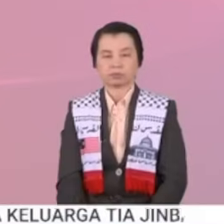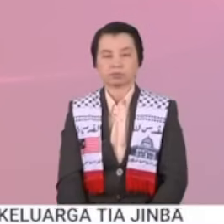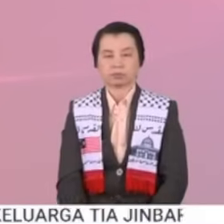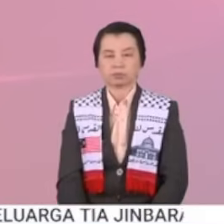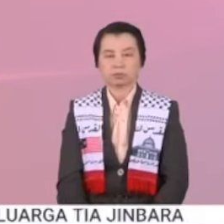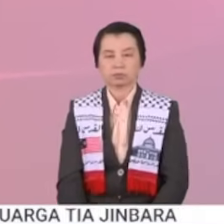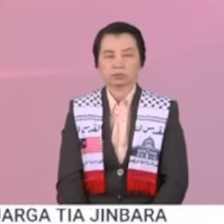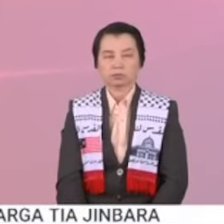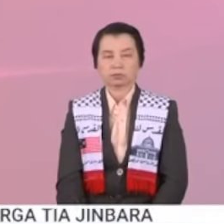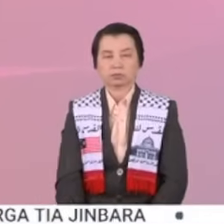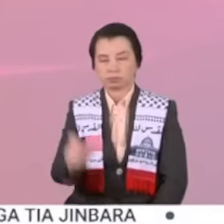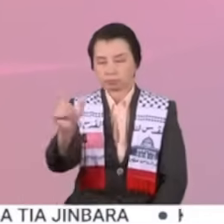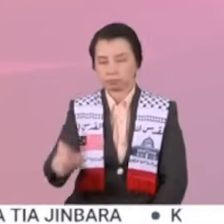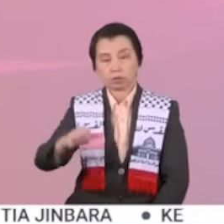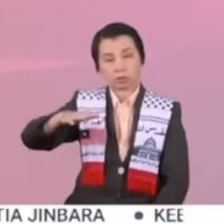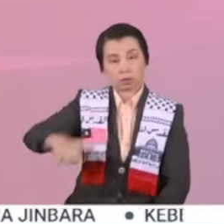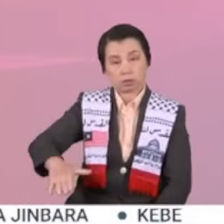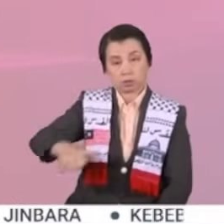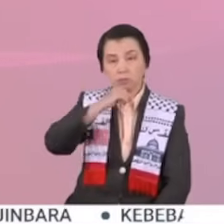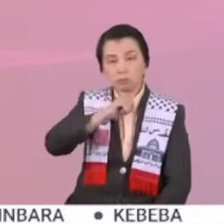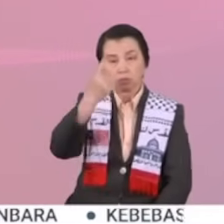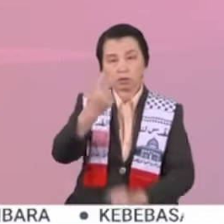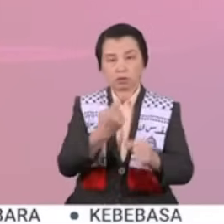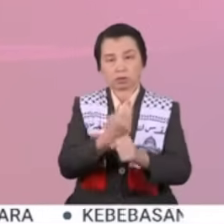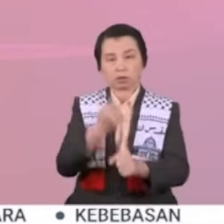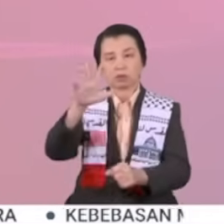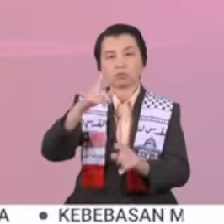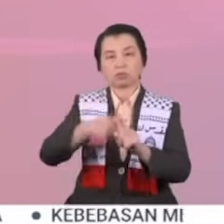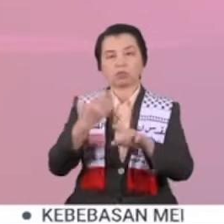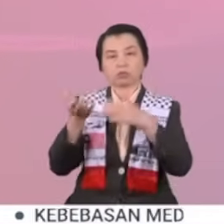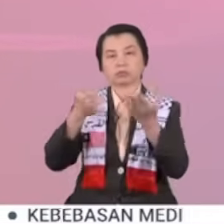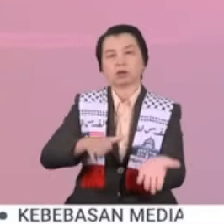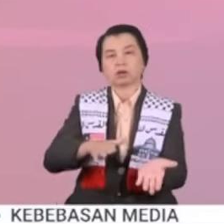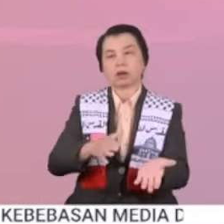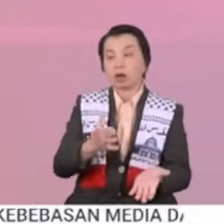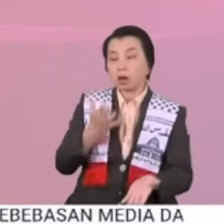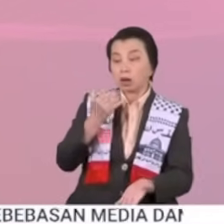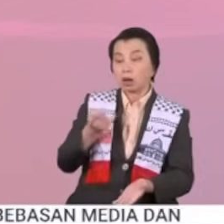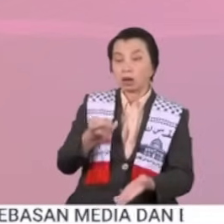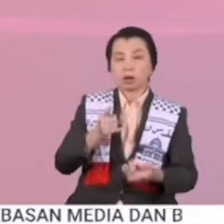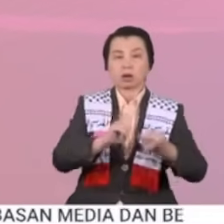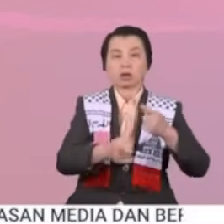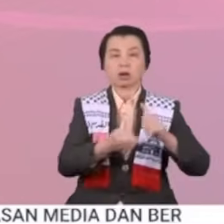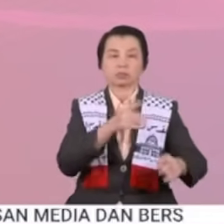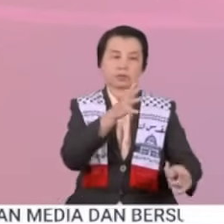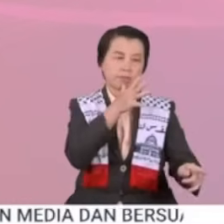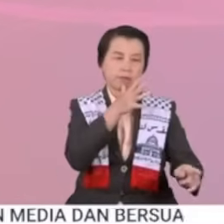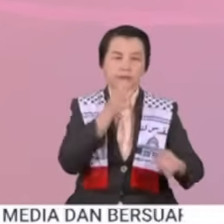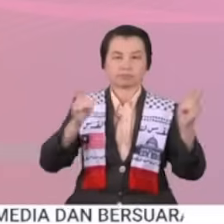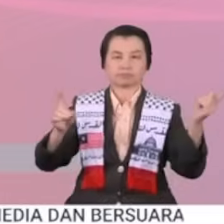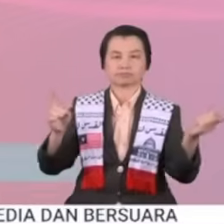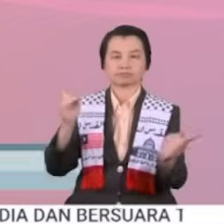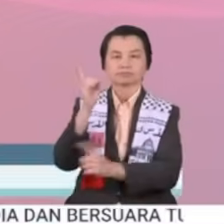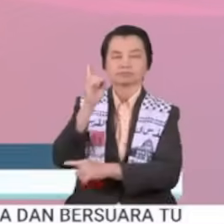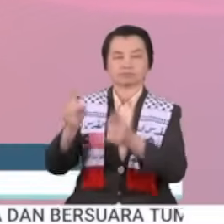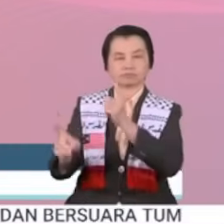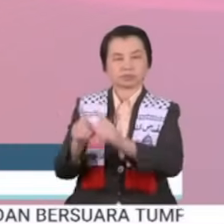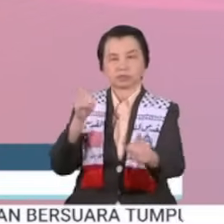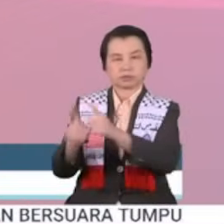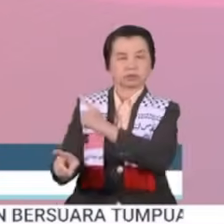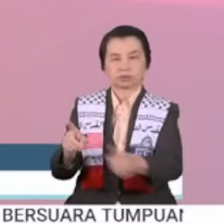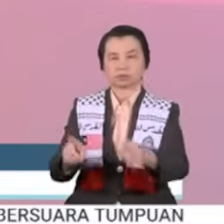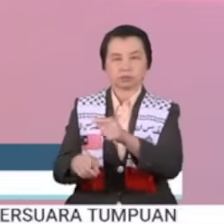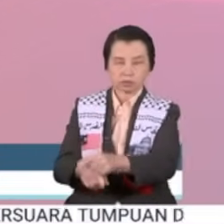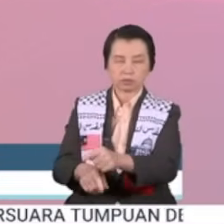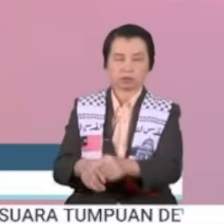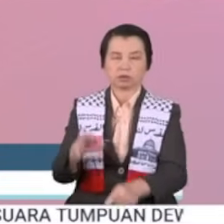clearance seorang kanak-kanak berusia setahun 5 bulan meninggal dunia dipercayai diera Rakan ibunya di besut Terengganu ketua polis daerah